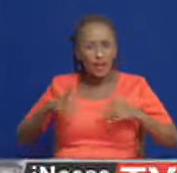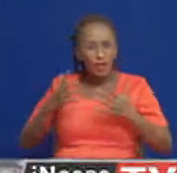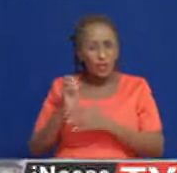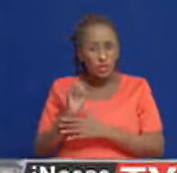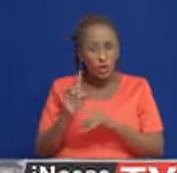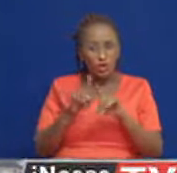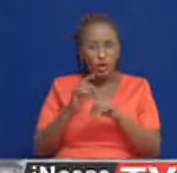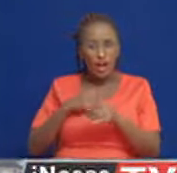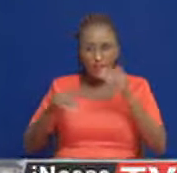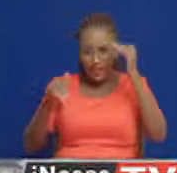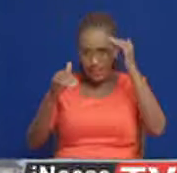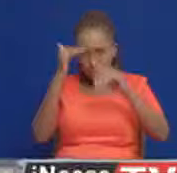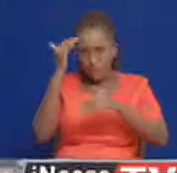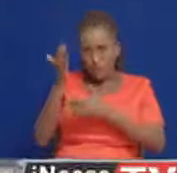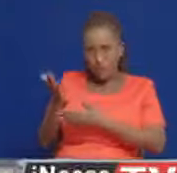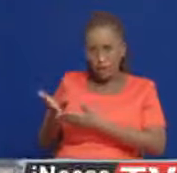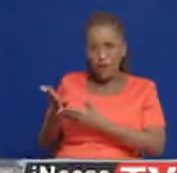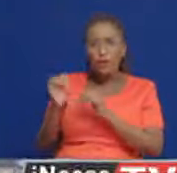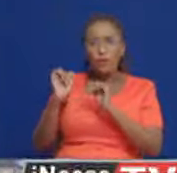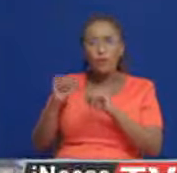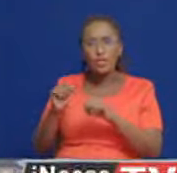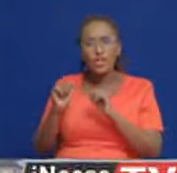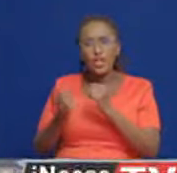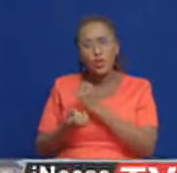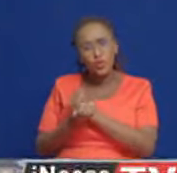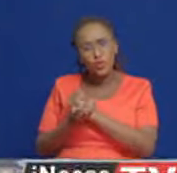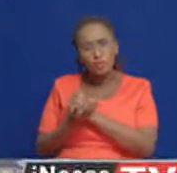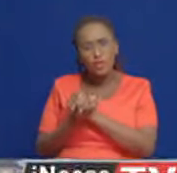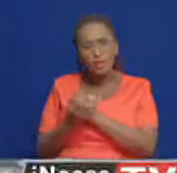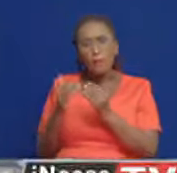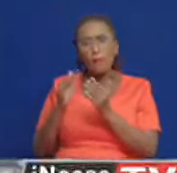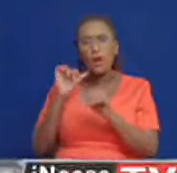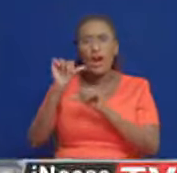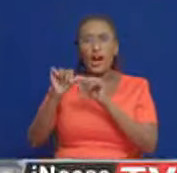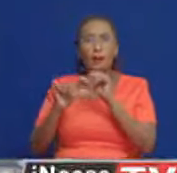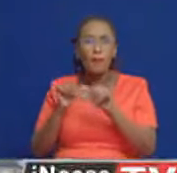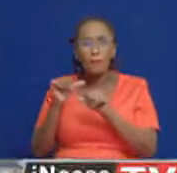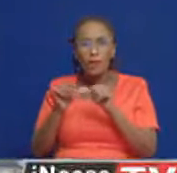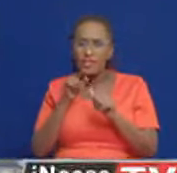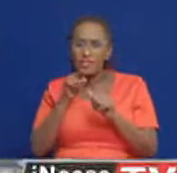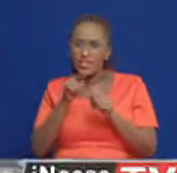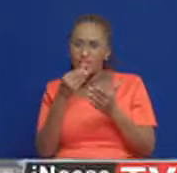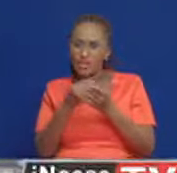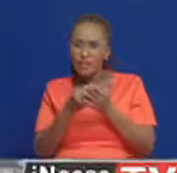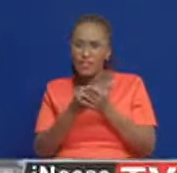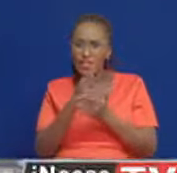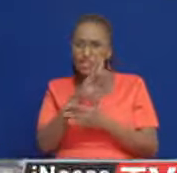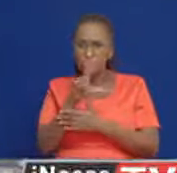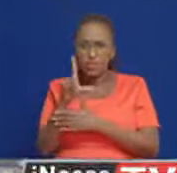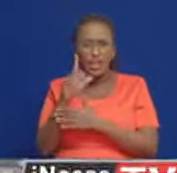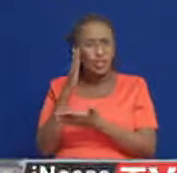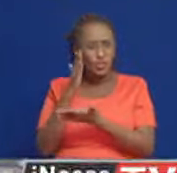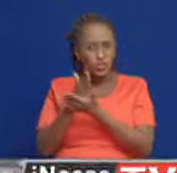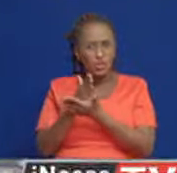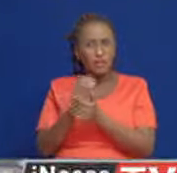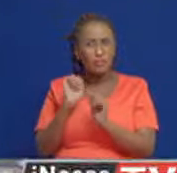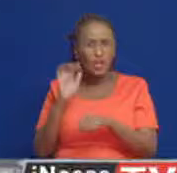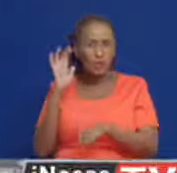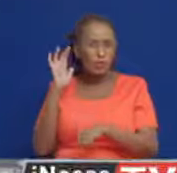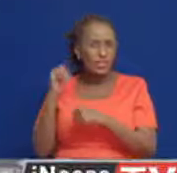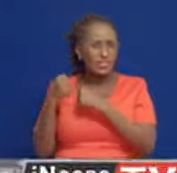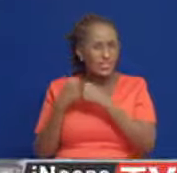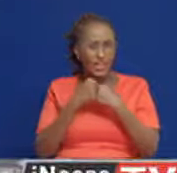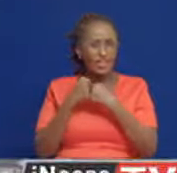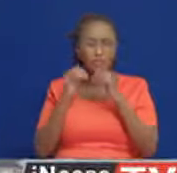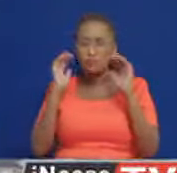wataalamu katika studio ambao wataweza kutuelezea mengi zaidi kuhusiana na mswada huu wa fedha ambao kweli umezua zogo. Tukianza nawe